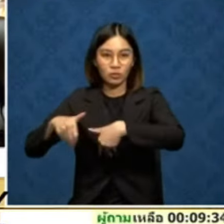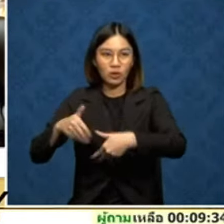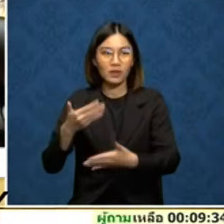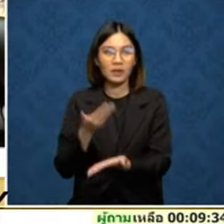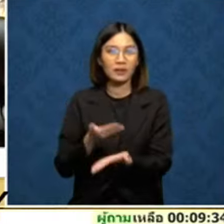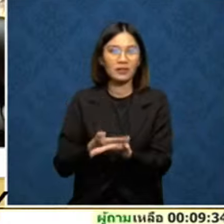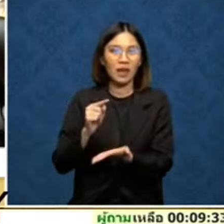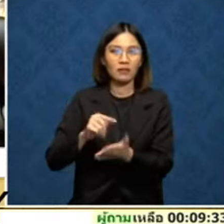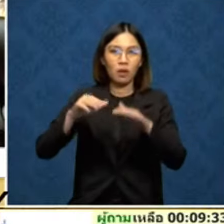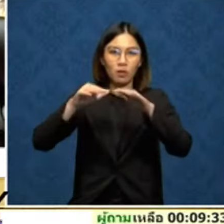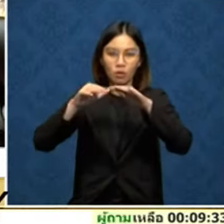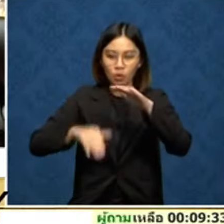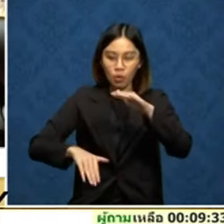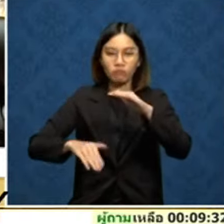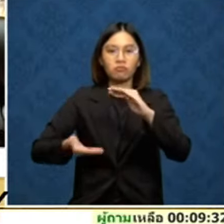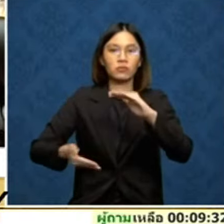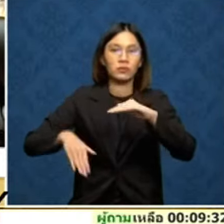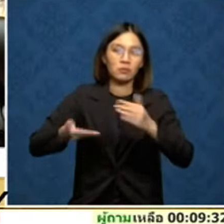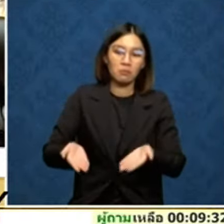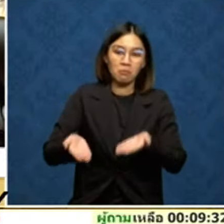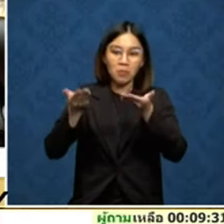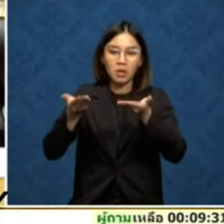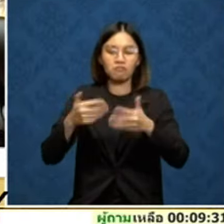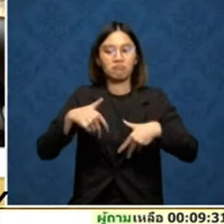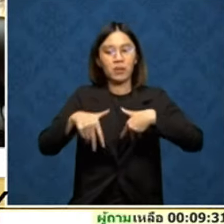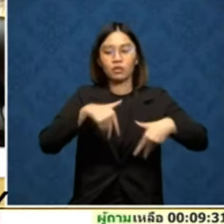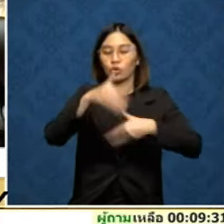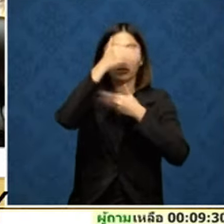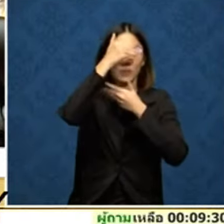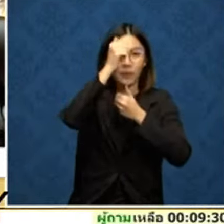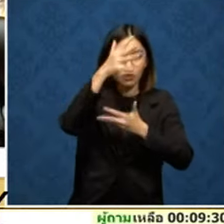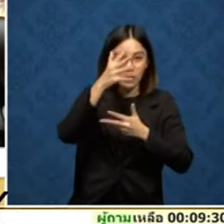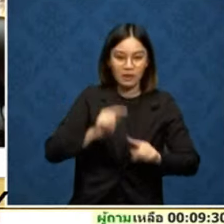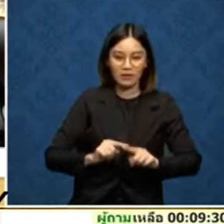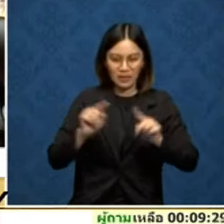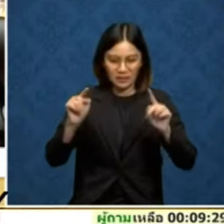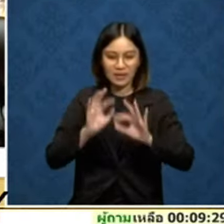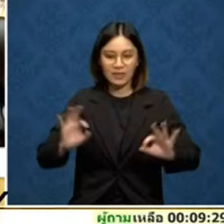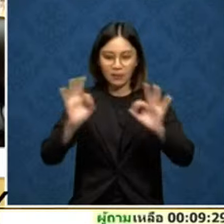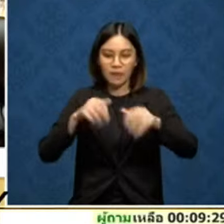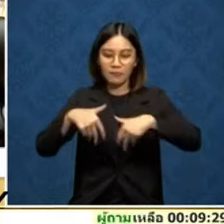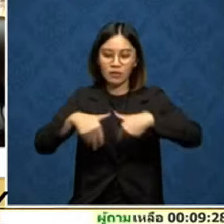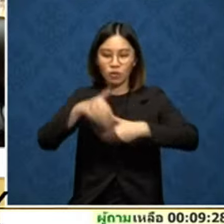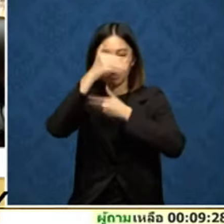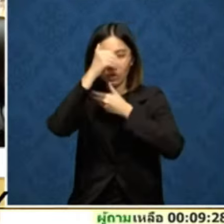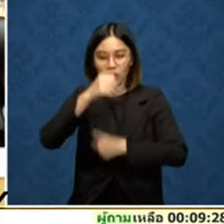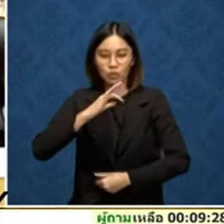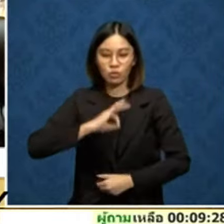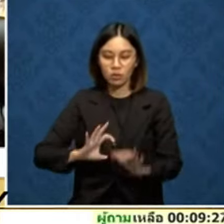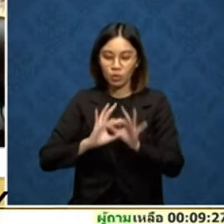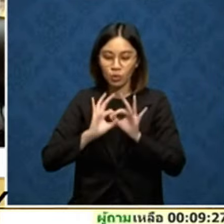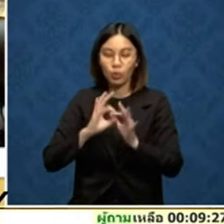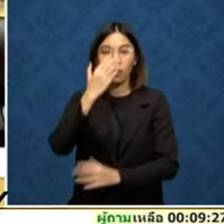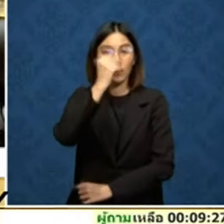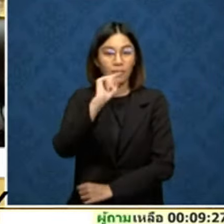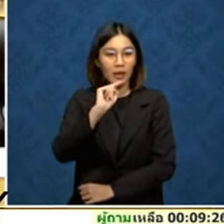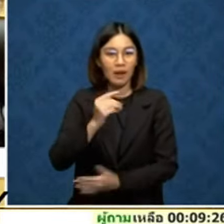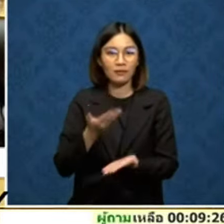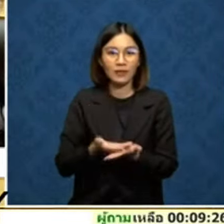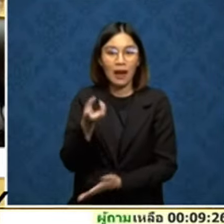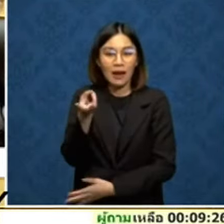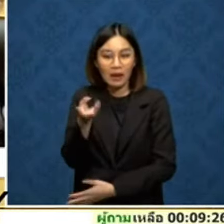นี่ยมันจะลงมันจะขึ้นยังไงเนี่ยประชาชนอาจจะไม่ได้สนใจค่ะแต่ว่าสิ่งที่ประชาชนสนใจและเป็นกังวลก็เพราะว่าเวลาที่ราคา